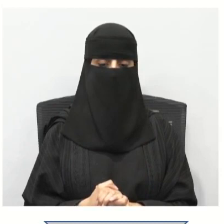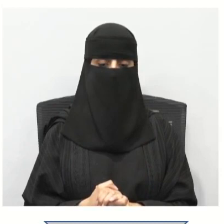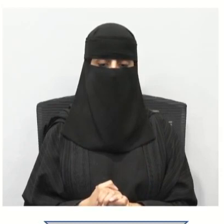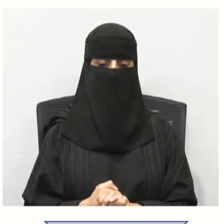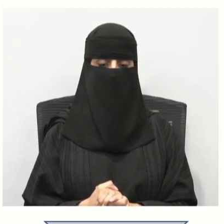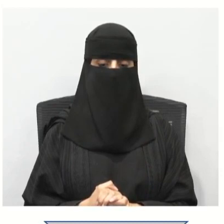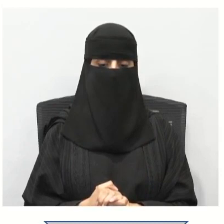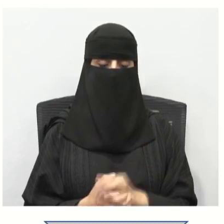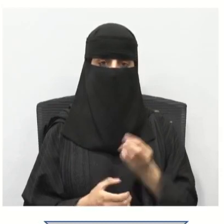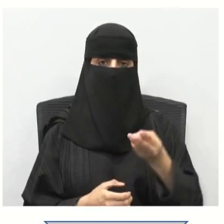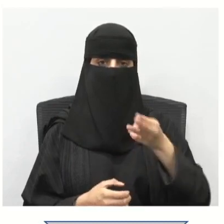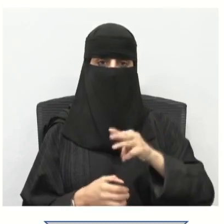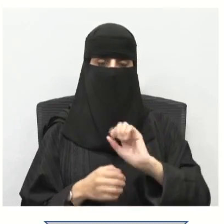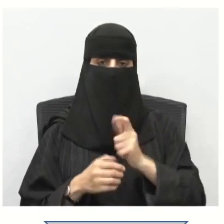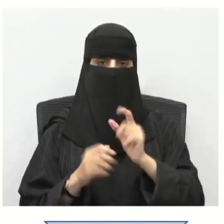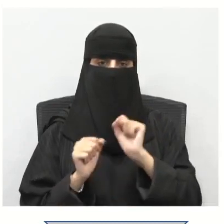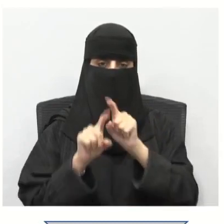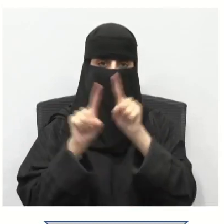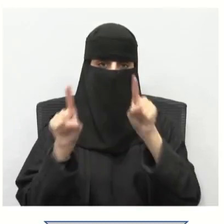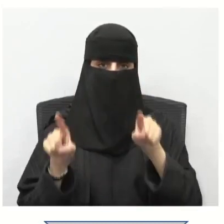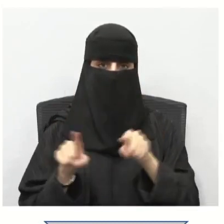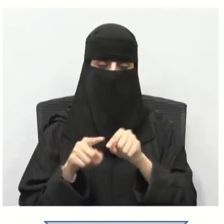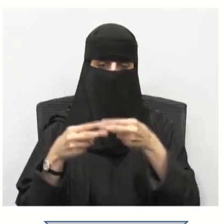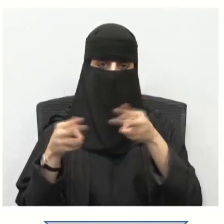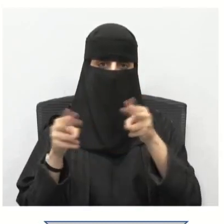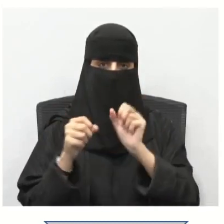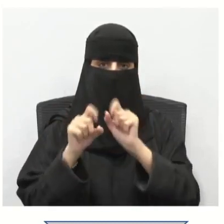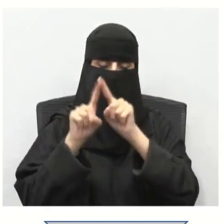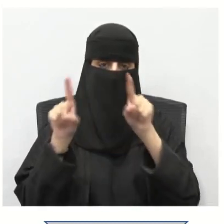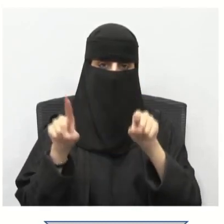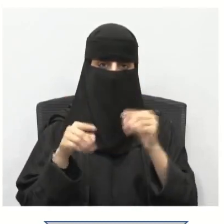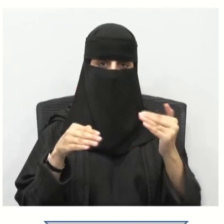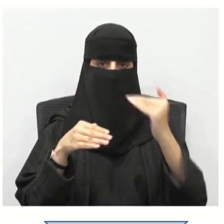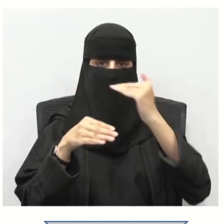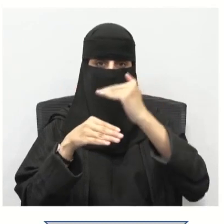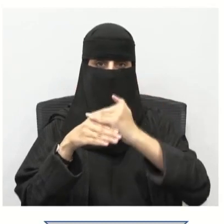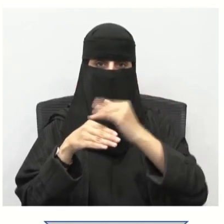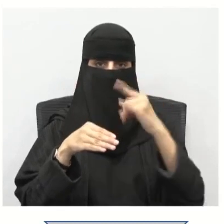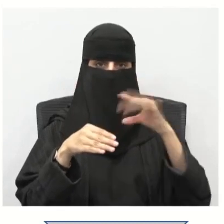السعوديه ثم وضعها على حافه النافذه